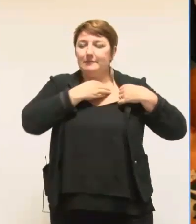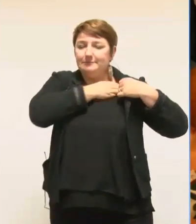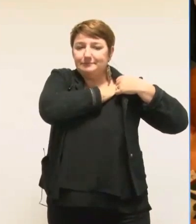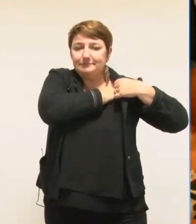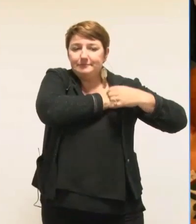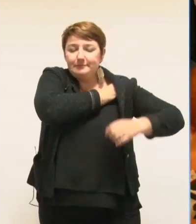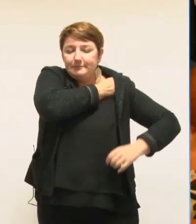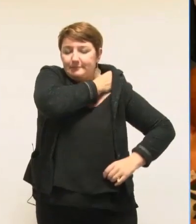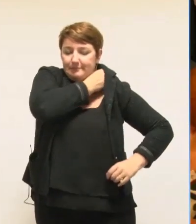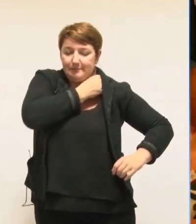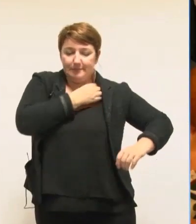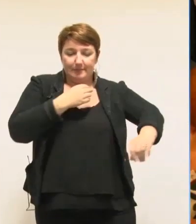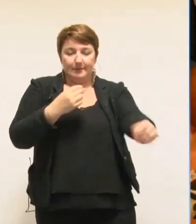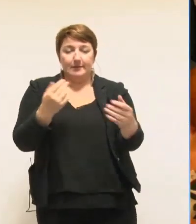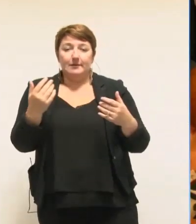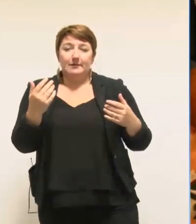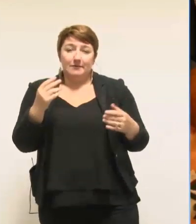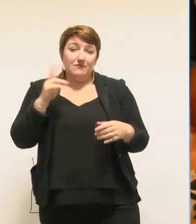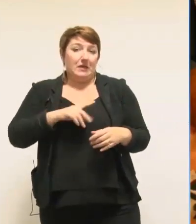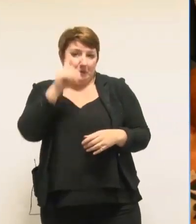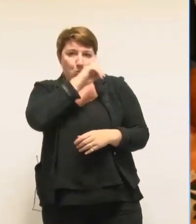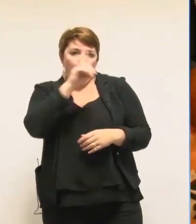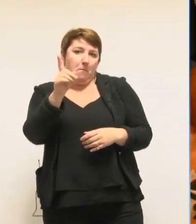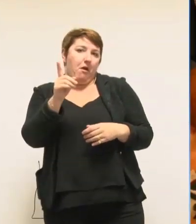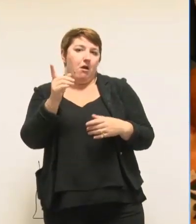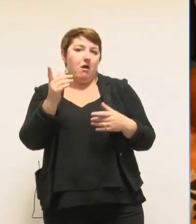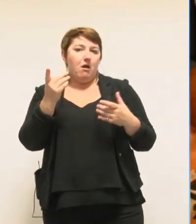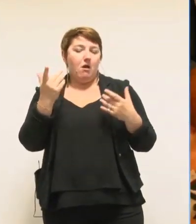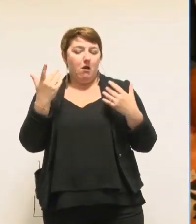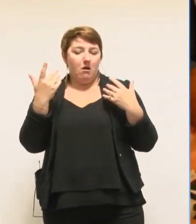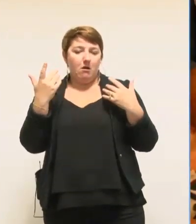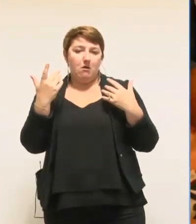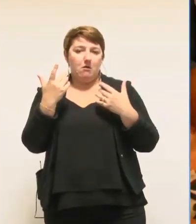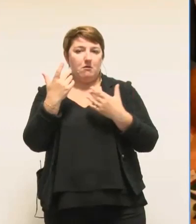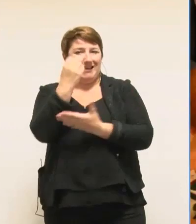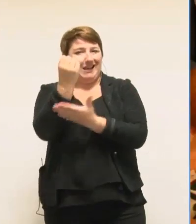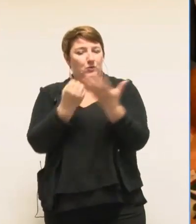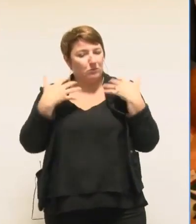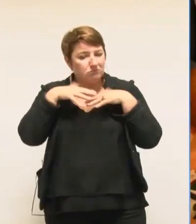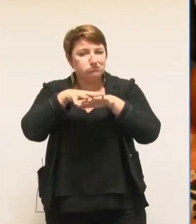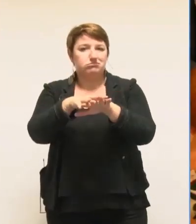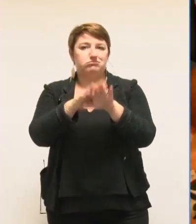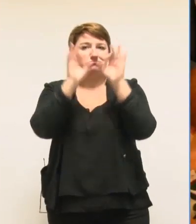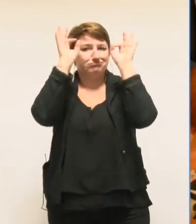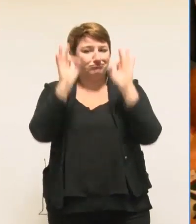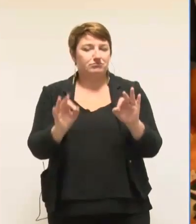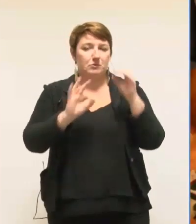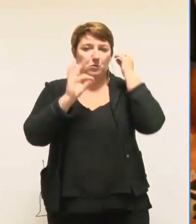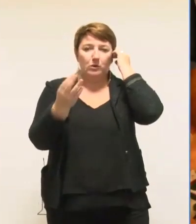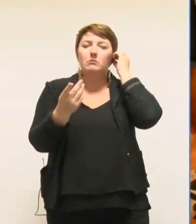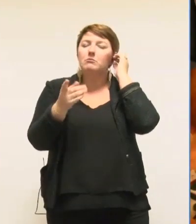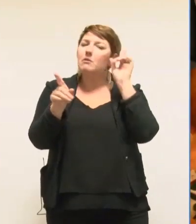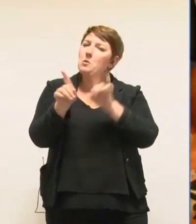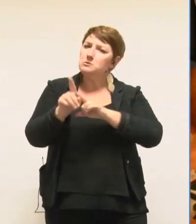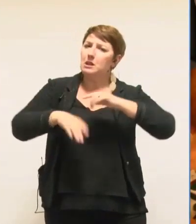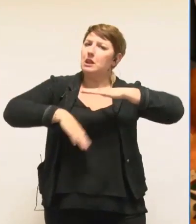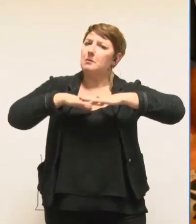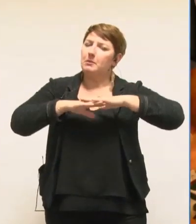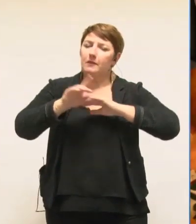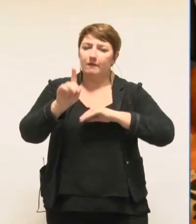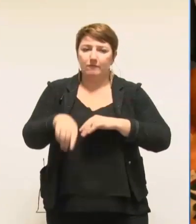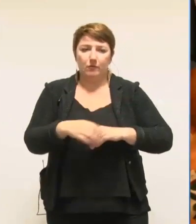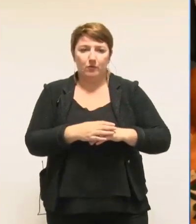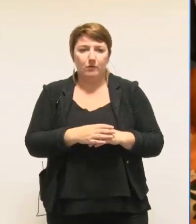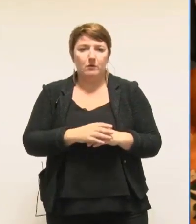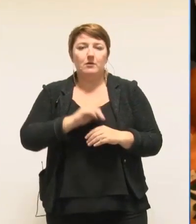dans ce sens-là et à la fois amener quelques limites. Hein. Alors, bien sûr qu'il faut reconnaître que la prédominance de la priorité